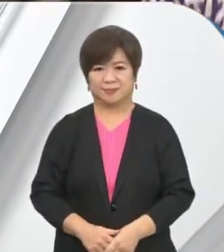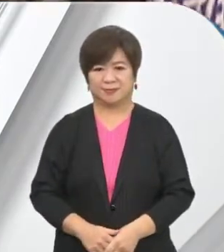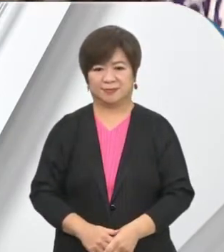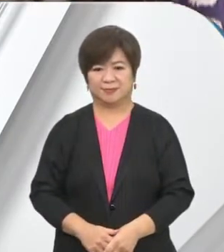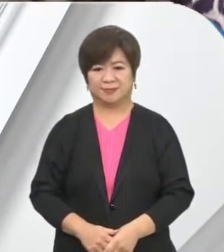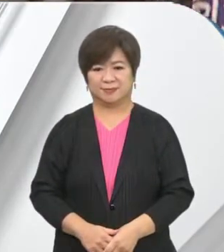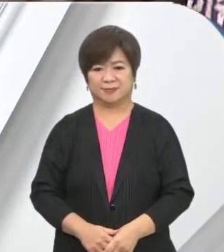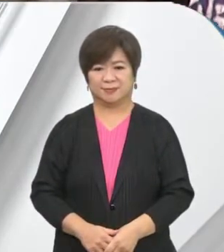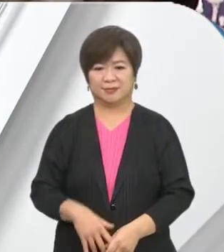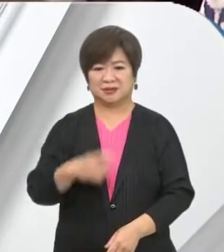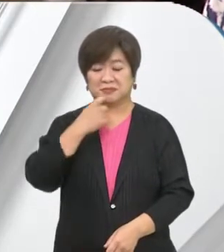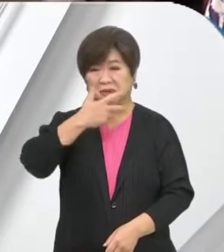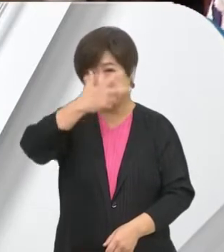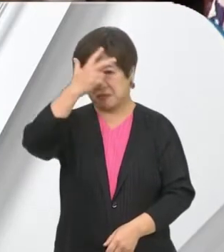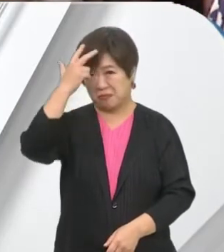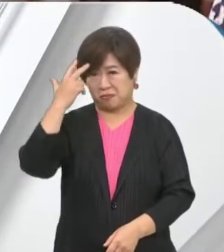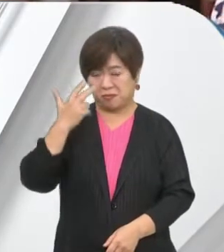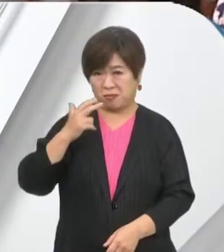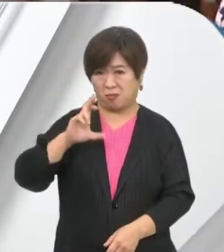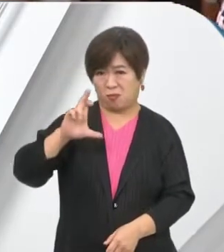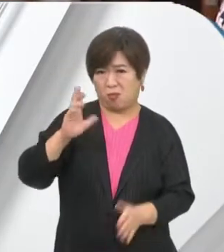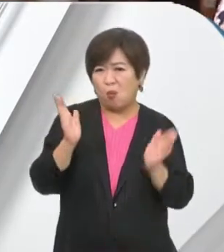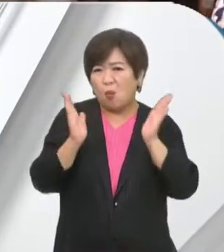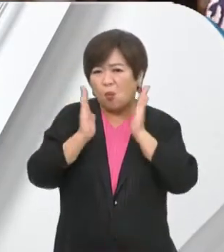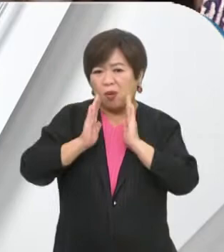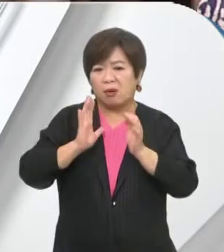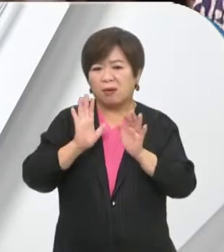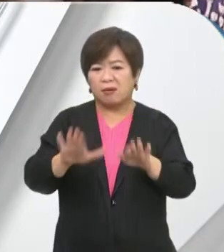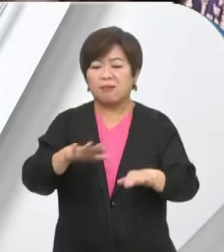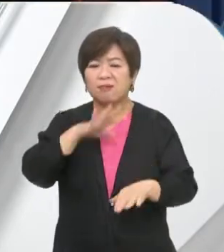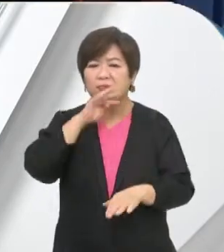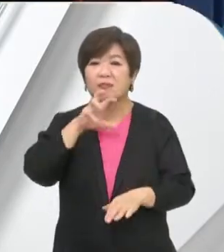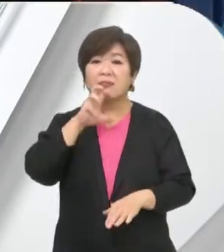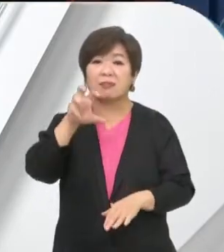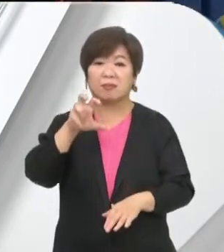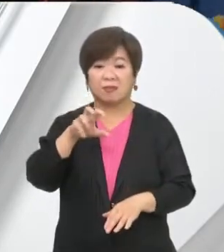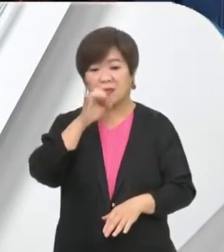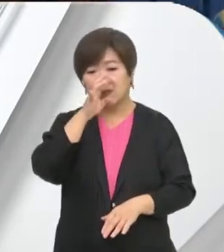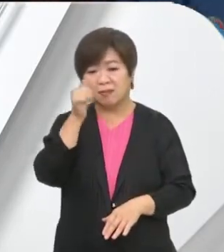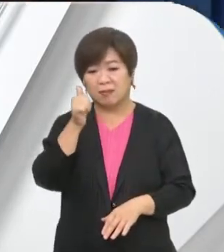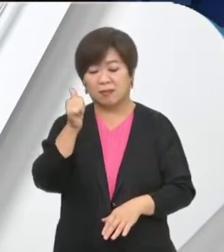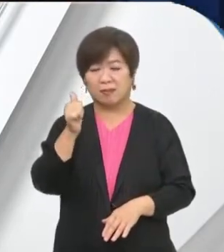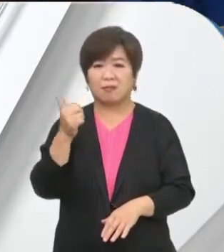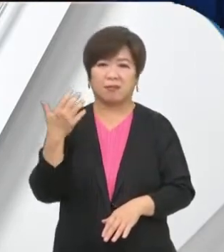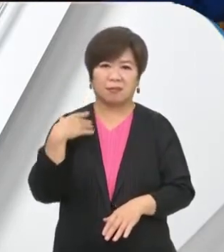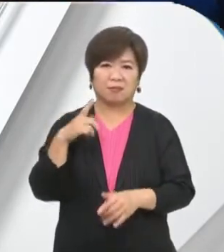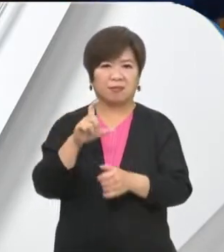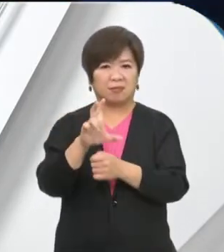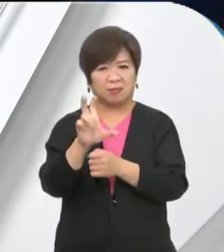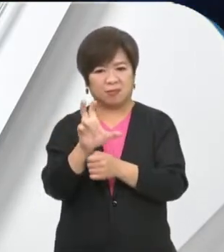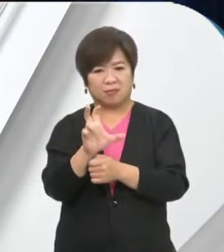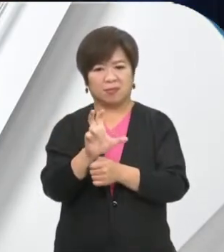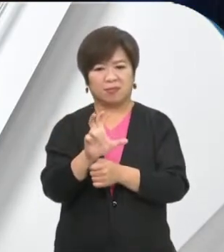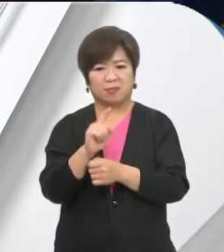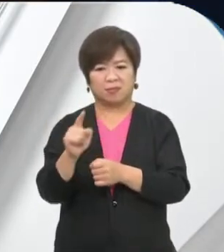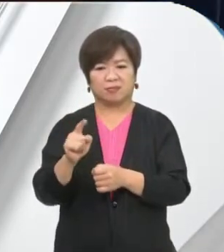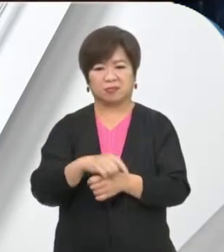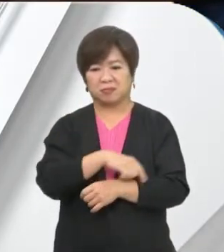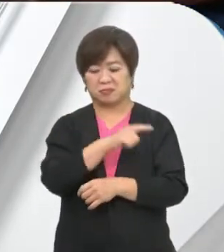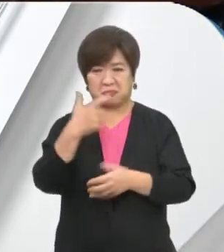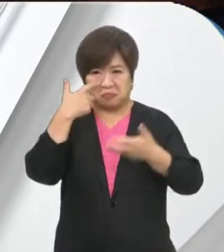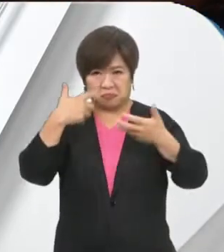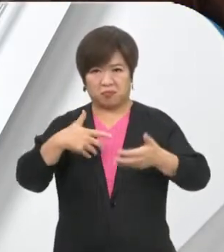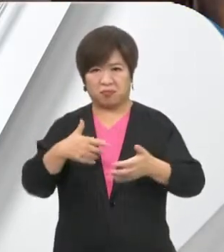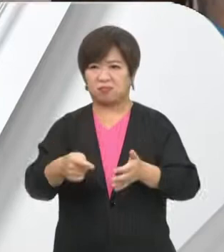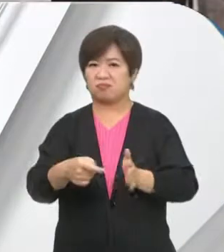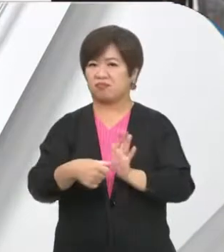头那么发拍发拍，高调高调。1980世纪嘅吴振荣，头条空前空年台，系许多业界高度关注嘅建